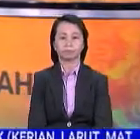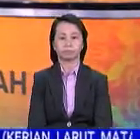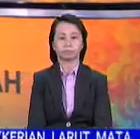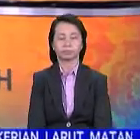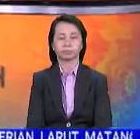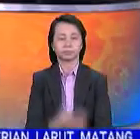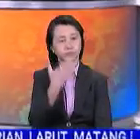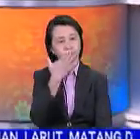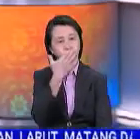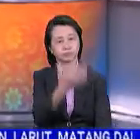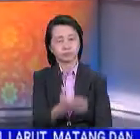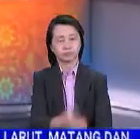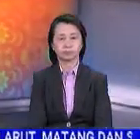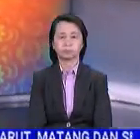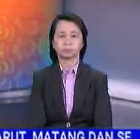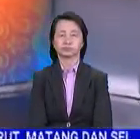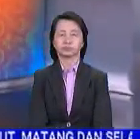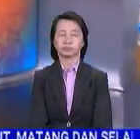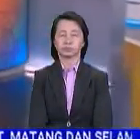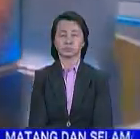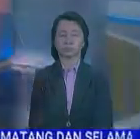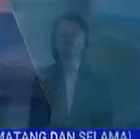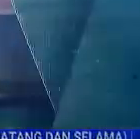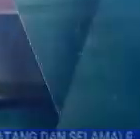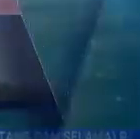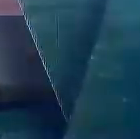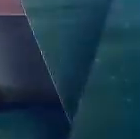Terima kasih, Puma.